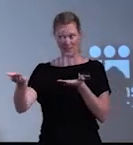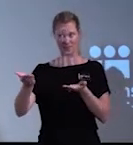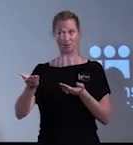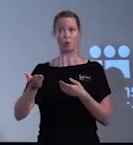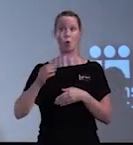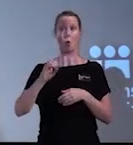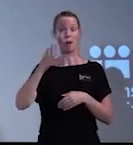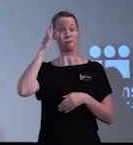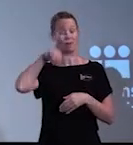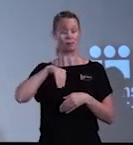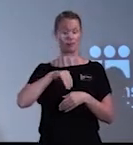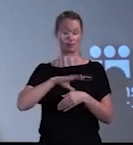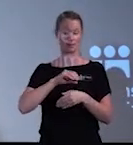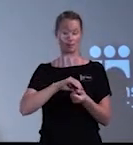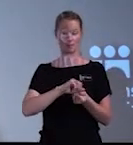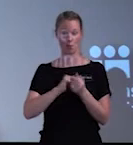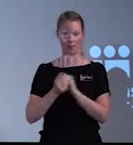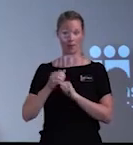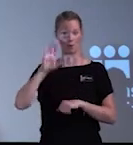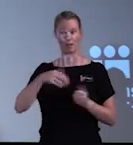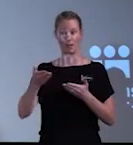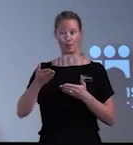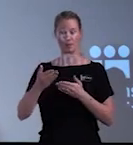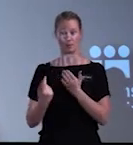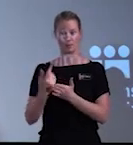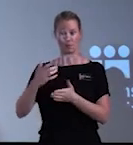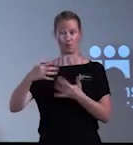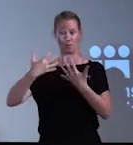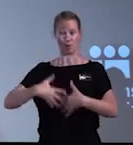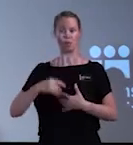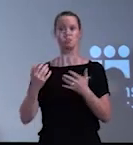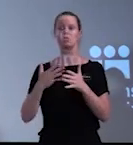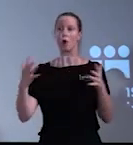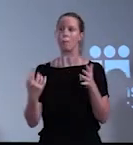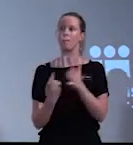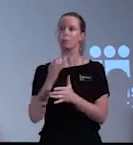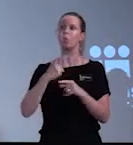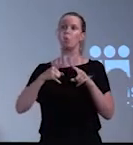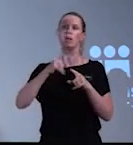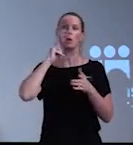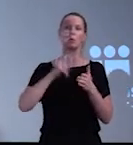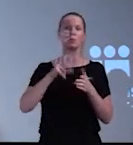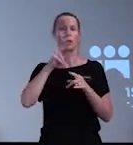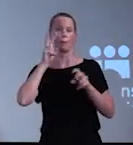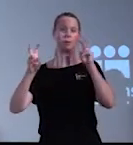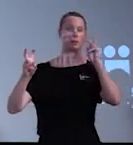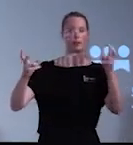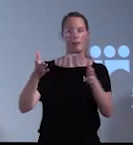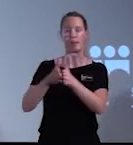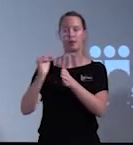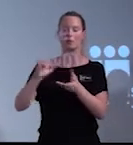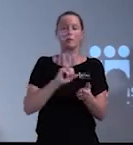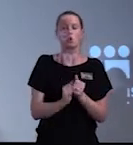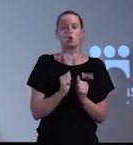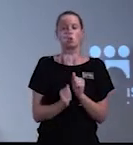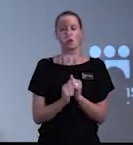svensk politik och ett remissförfarande fungera, så handlar det om att skapa just möjligheter för olika röster och perspektiv att komma in, och sen